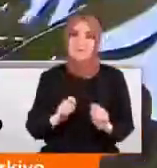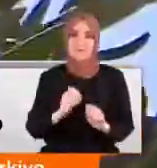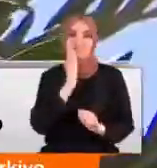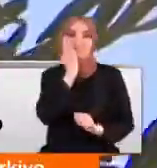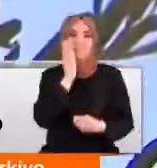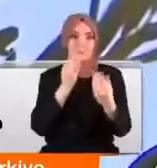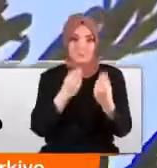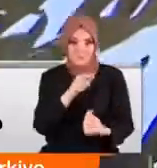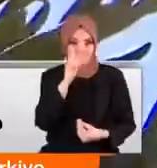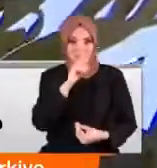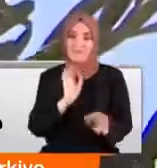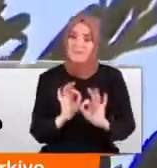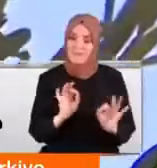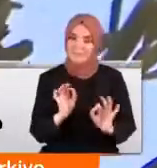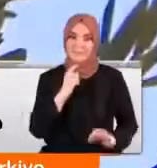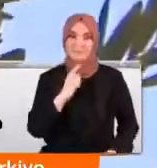canım.